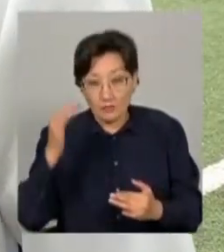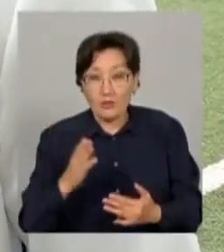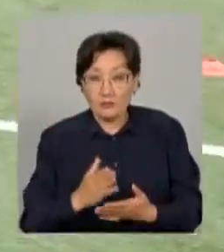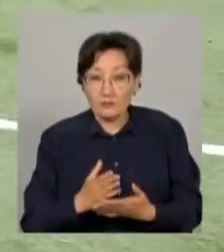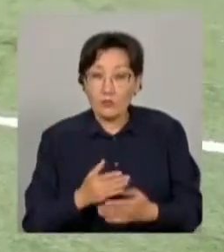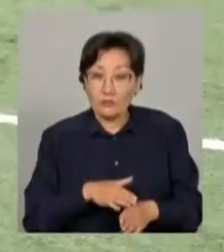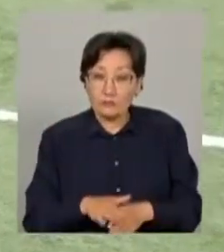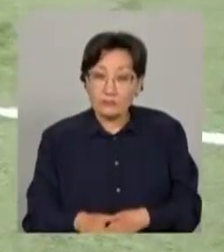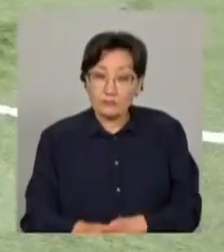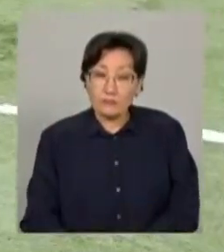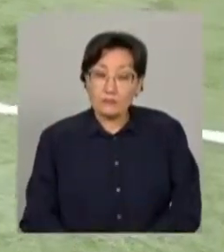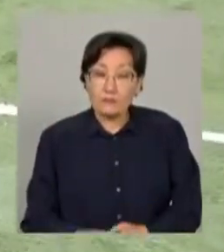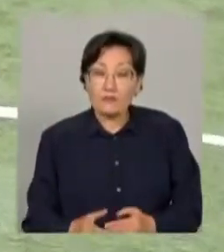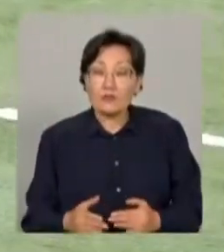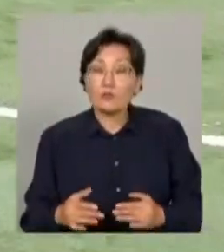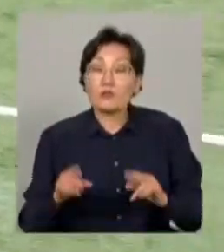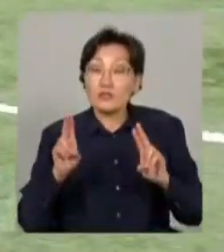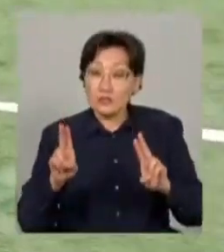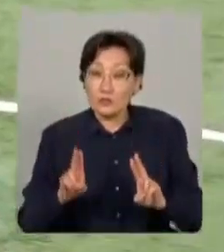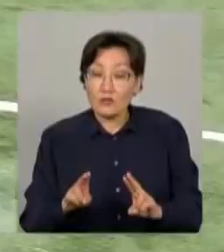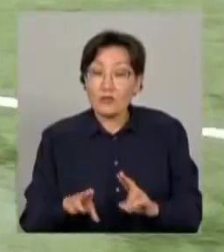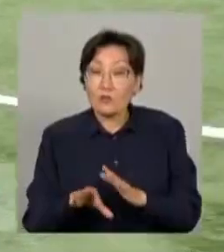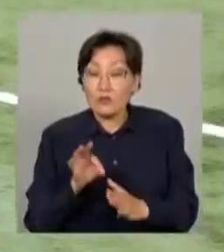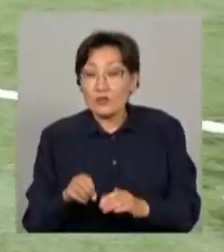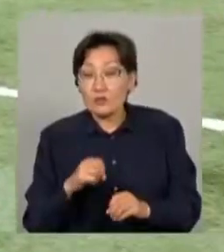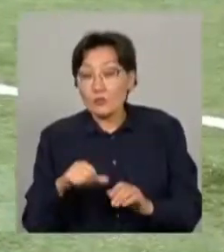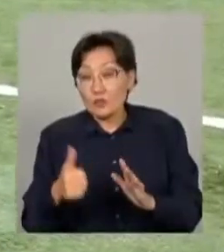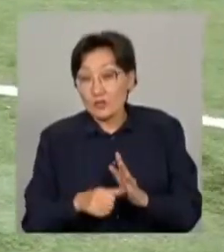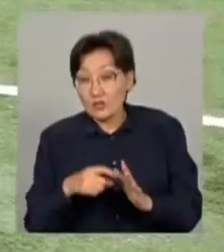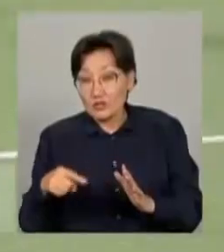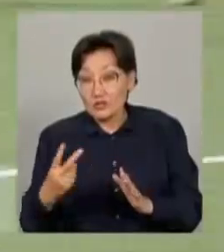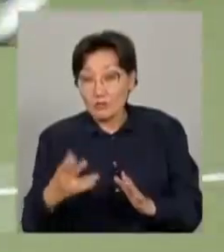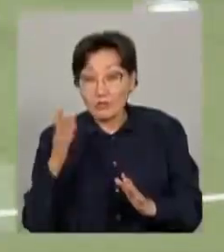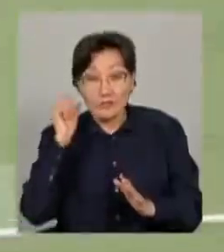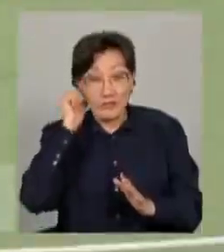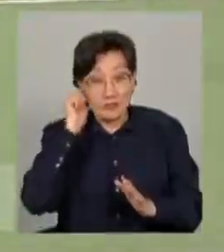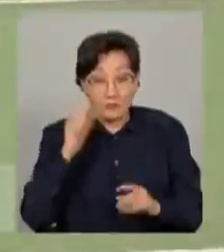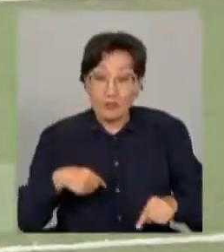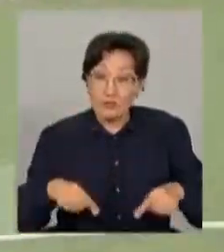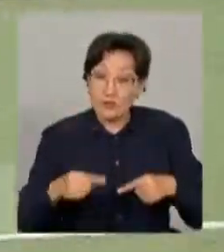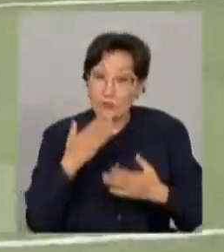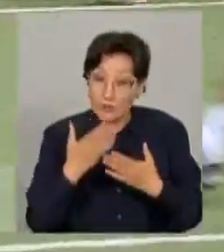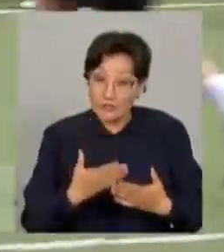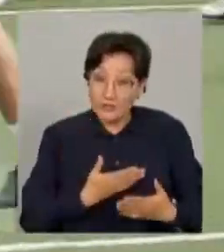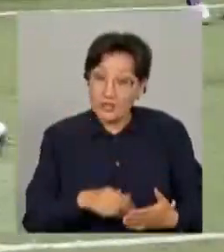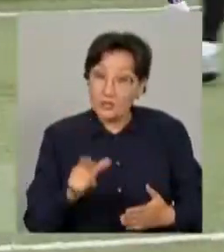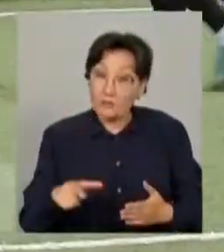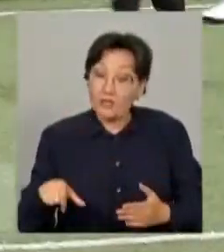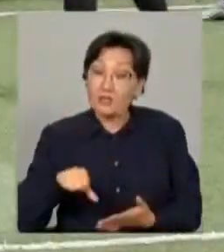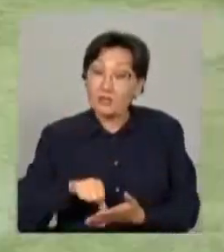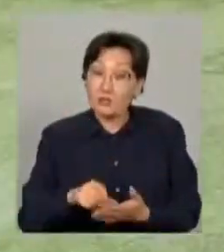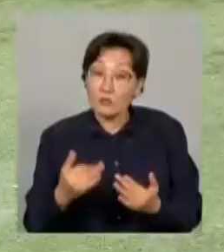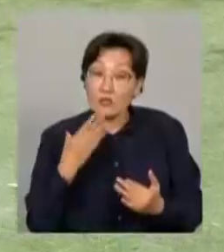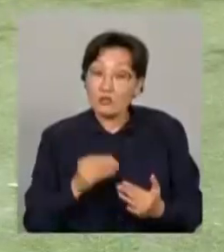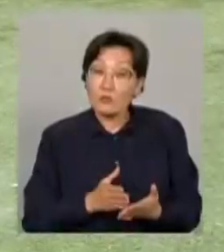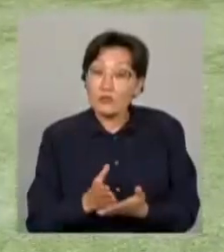ойлаймын. Талап бойынша кастингке 16 мен 25 жас аралығындағы футболды жаны сүйетіндер қатысалады. Бүгін